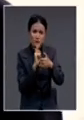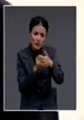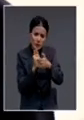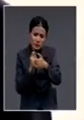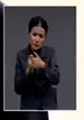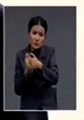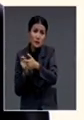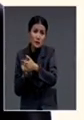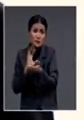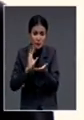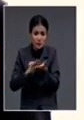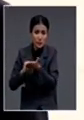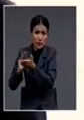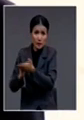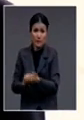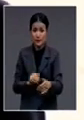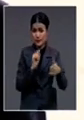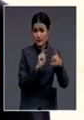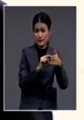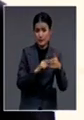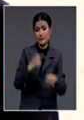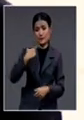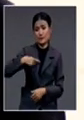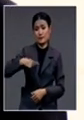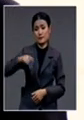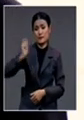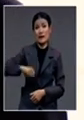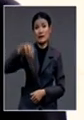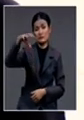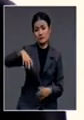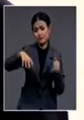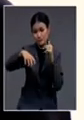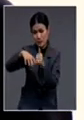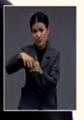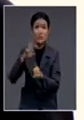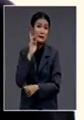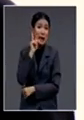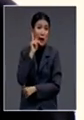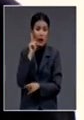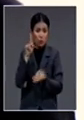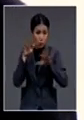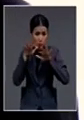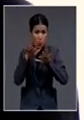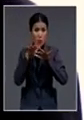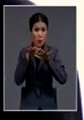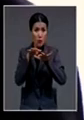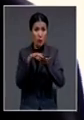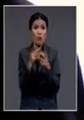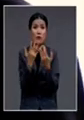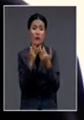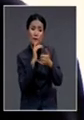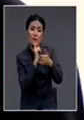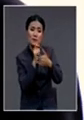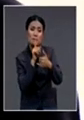านมานะครับในอีเดินทางมาถึงสำนักงานอัยการเนี่ยท่ามกลางผู้สื่อข่าวจำนวนมากที่รอสัมภาษณ์เขาเกี่